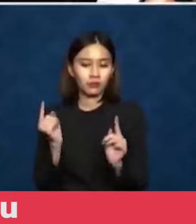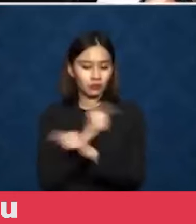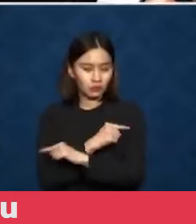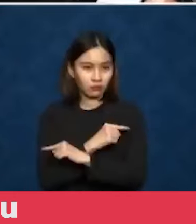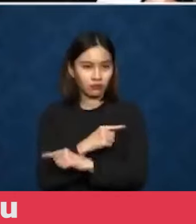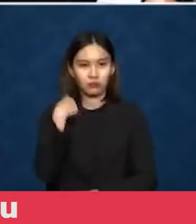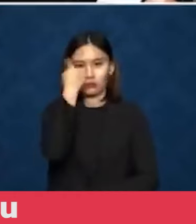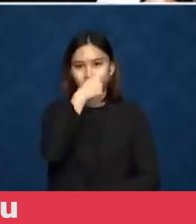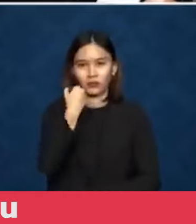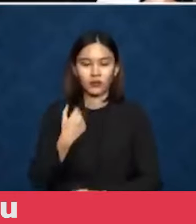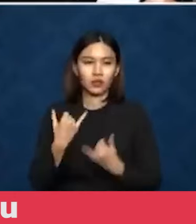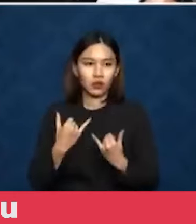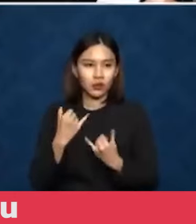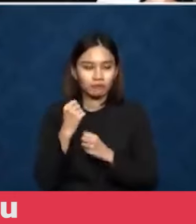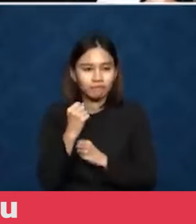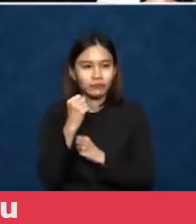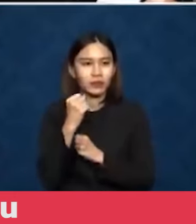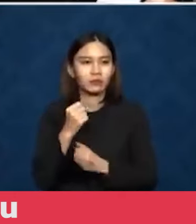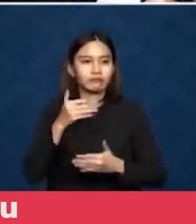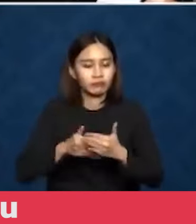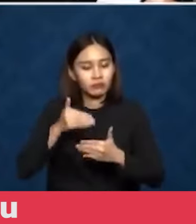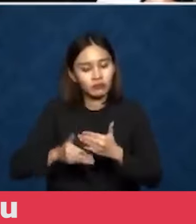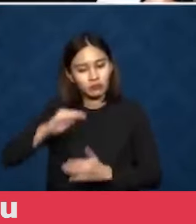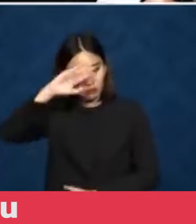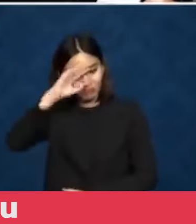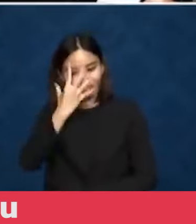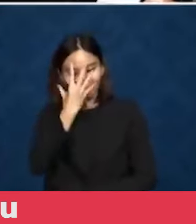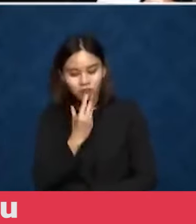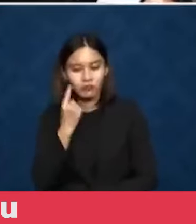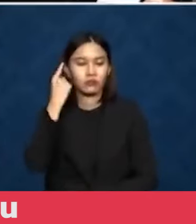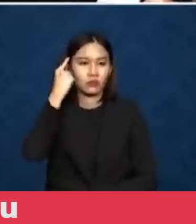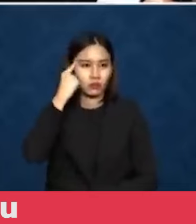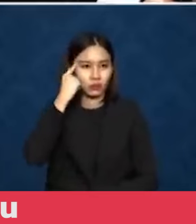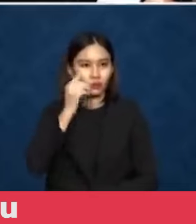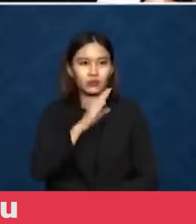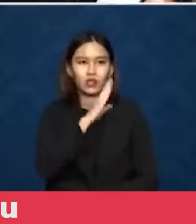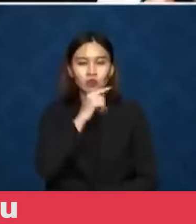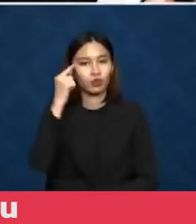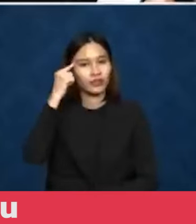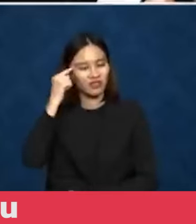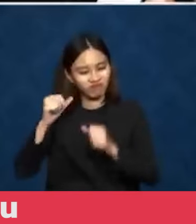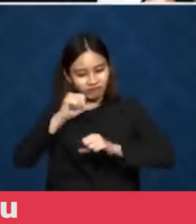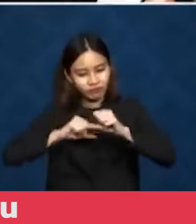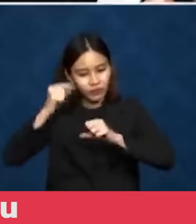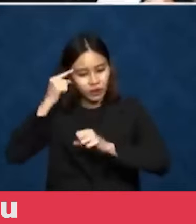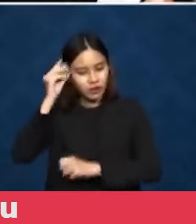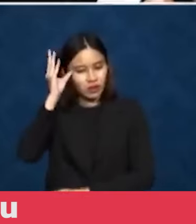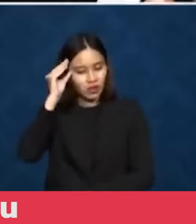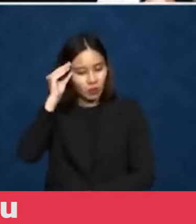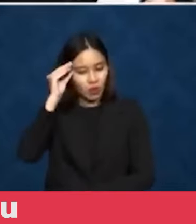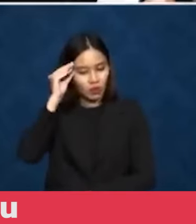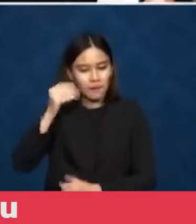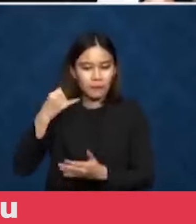กะปิวังทองหลัง3เมษายนที่ผ่านมามิวโพสต์ว่าลงพื้นที่พบปะพี่น้องในชุมชนรามคำแหง68พร้อมผอ.และหน่ว